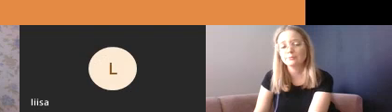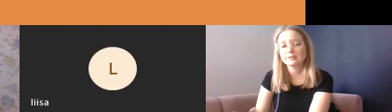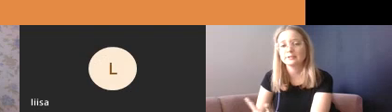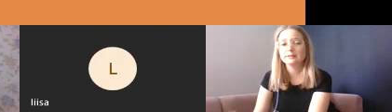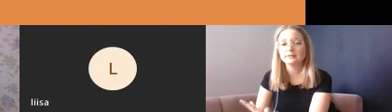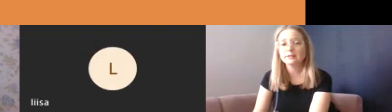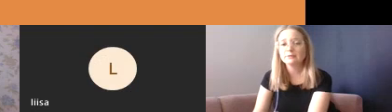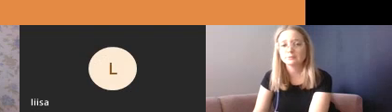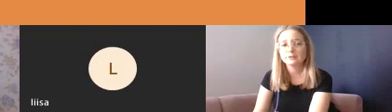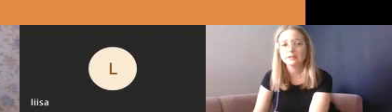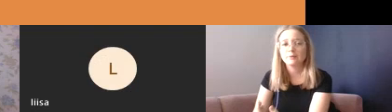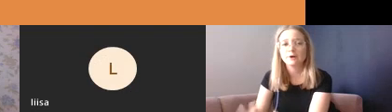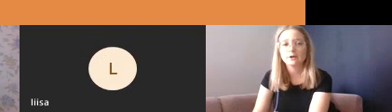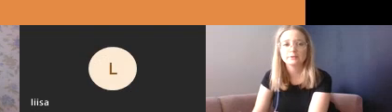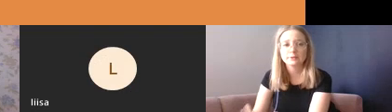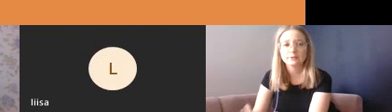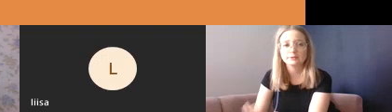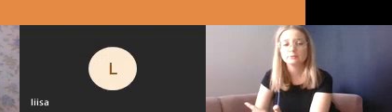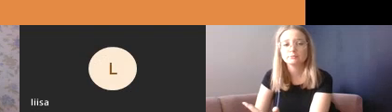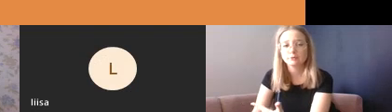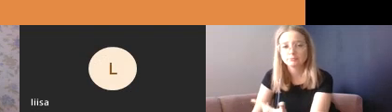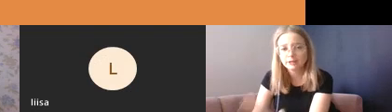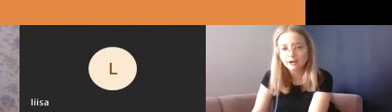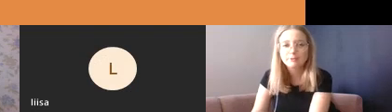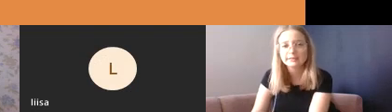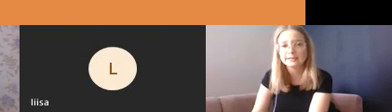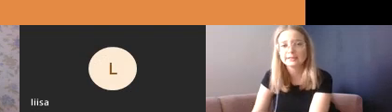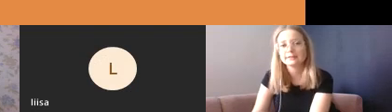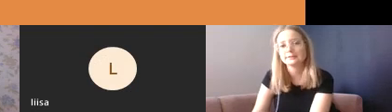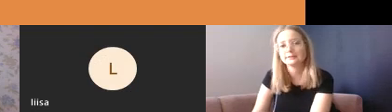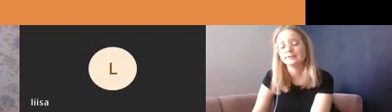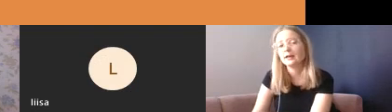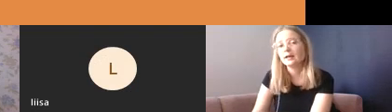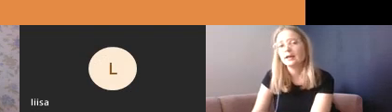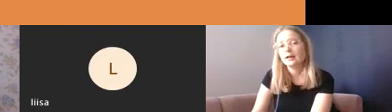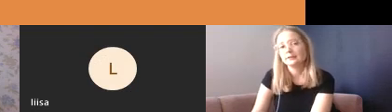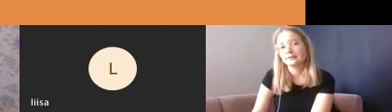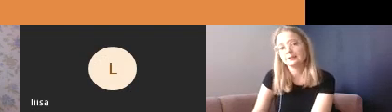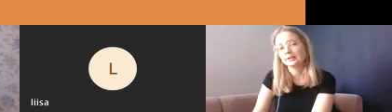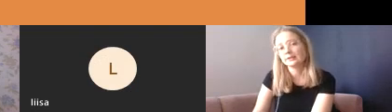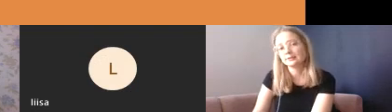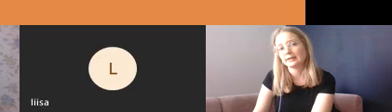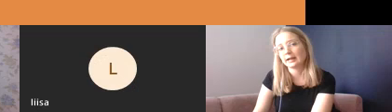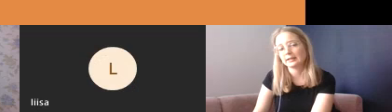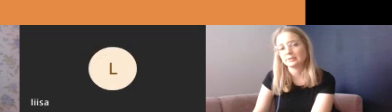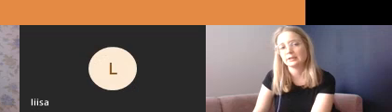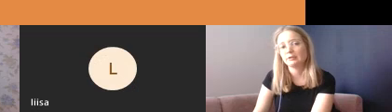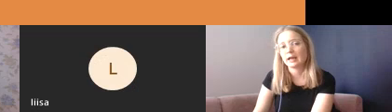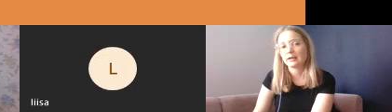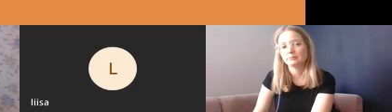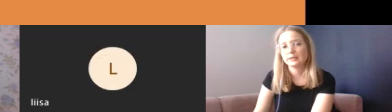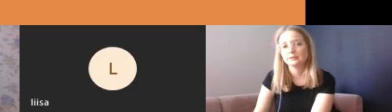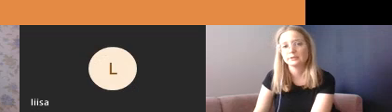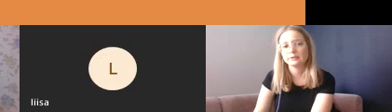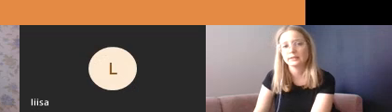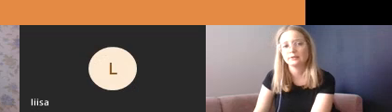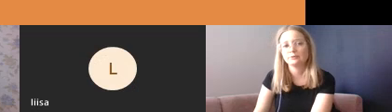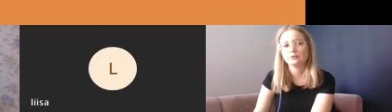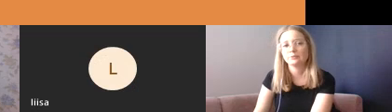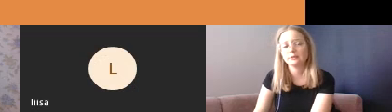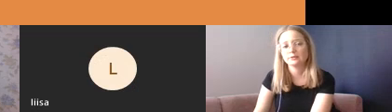Ja kui tuleb sinna mingit infot, mida ma arvan, et peaks jagama kõigile, et siis, siis ma kindlasti räägime selle üle,